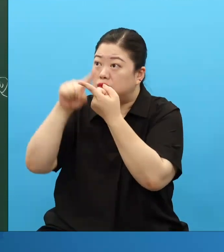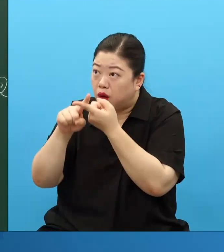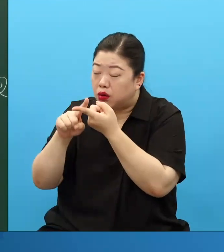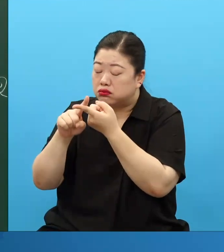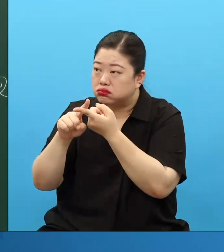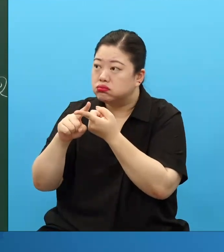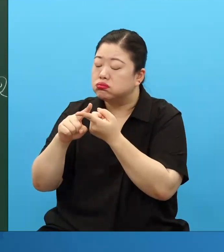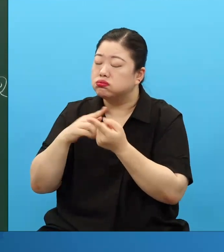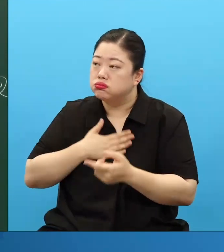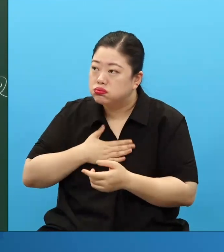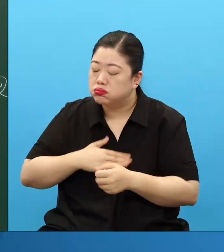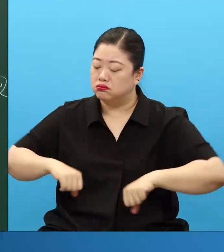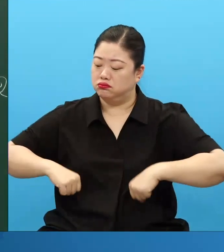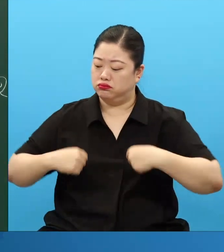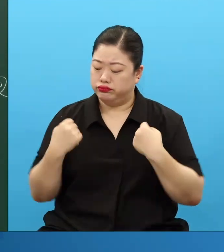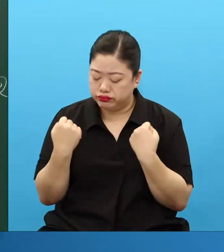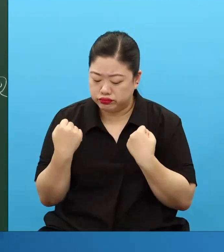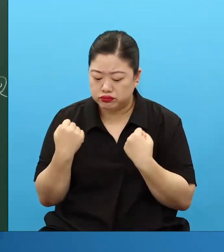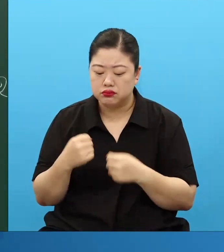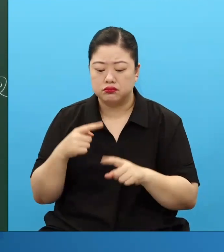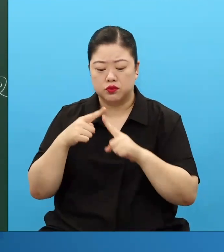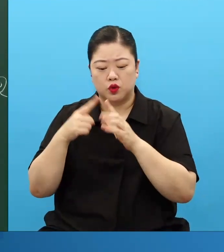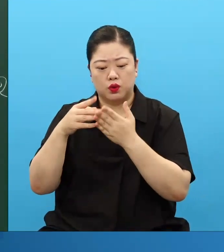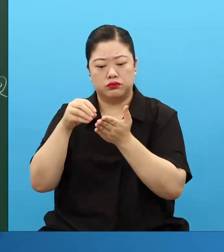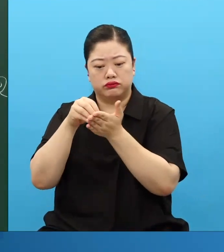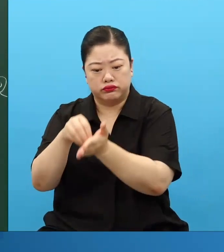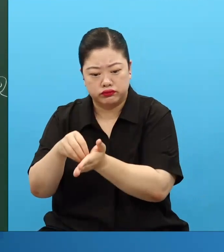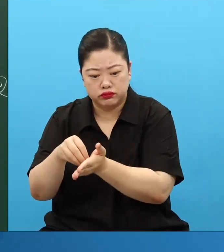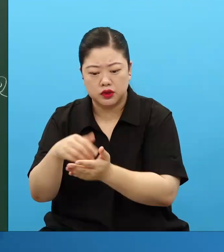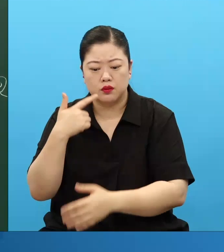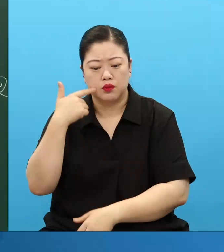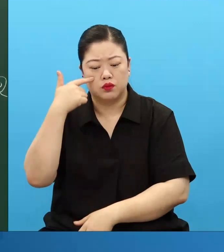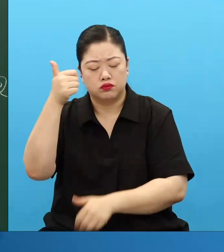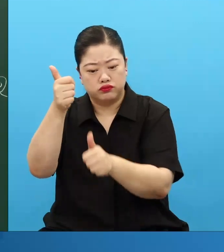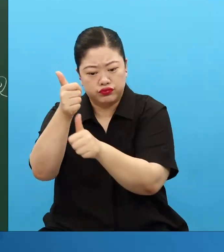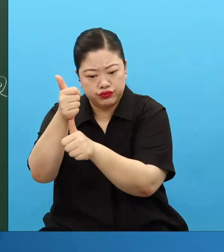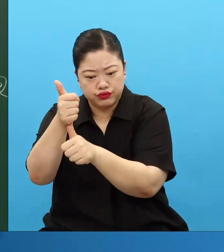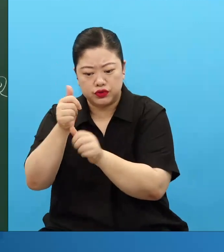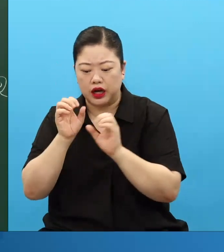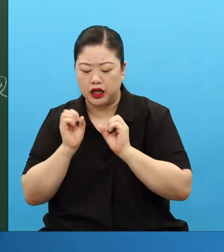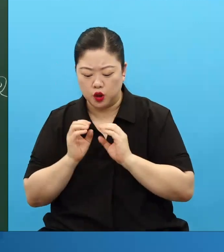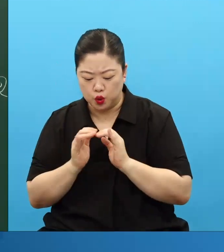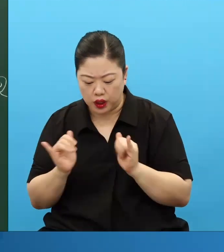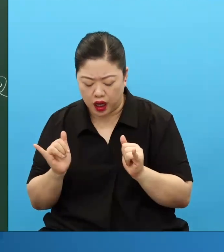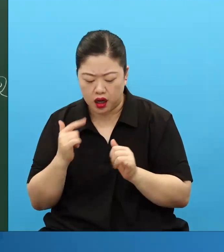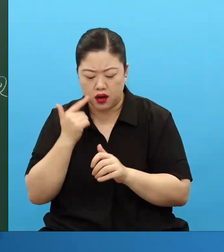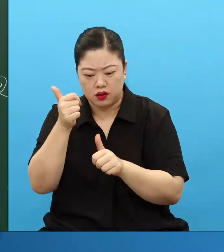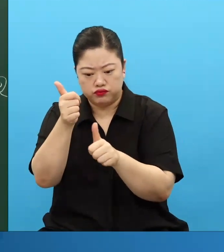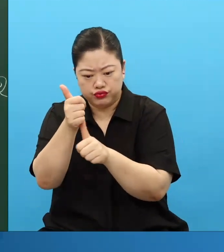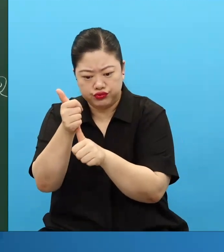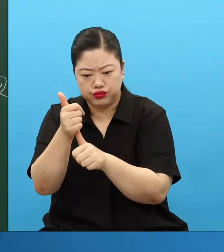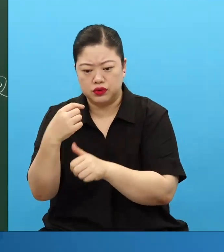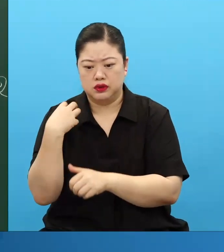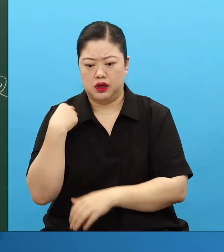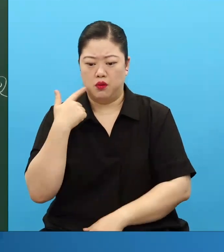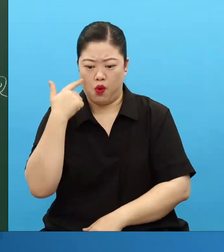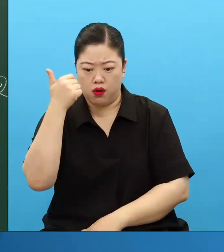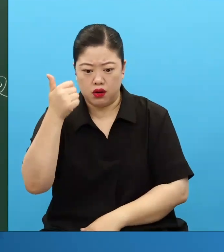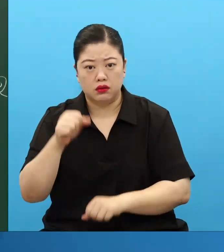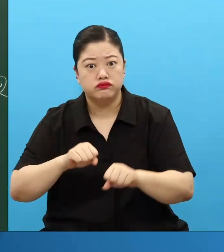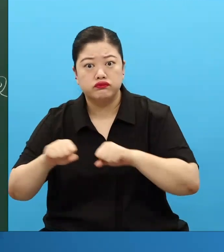강단에서 완전 복음으로 받게 돼요. 힘 빠진 성도님들에게 정확한 얘기해 주세요. 새로 시작해라. And so even